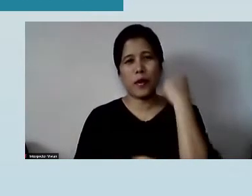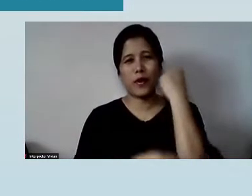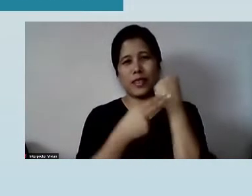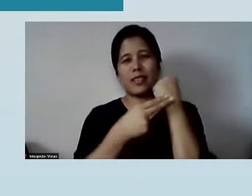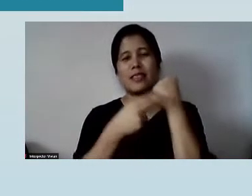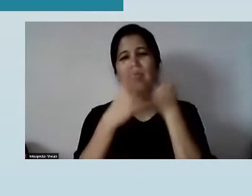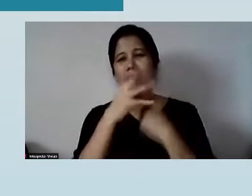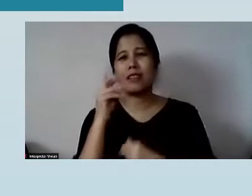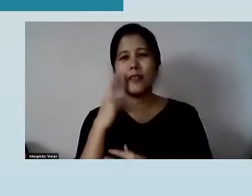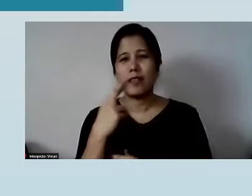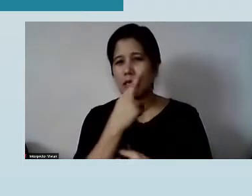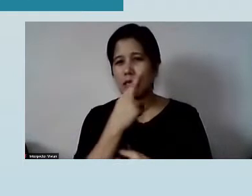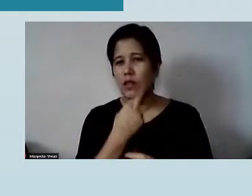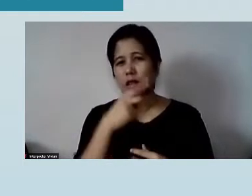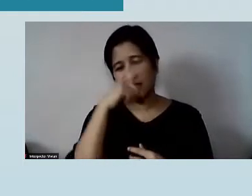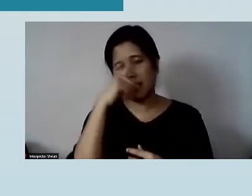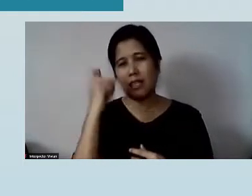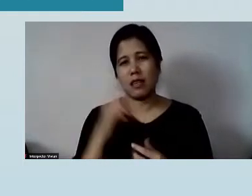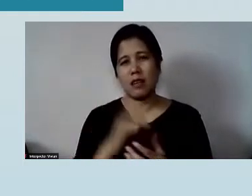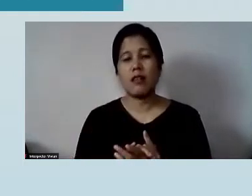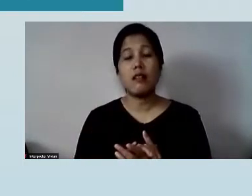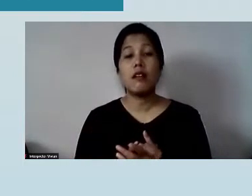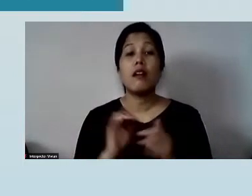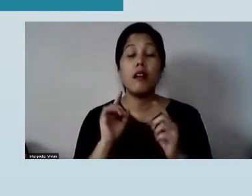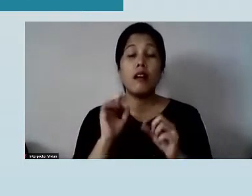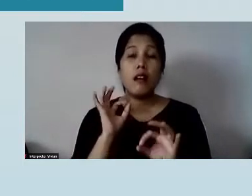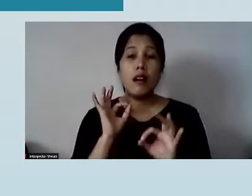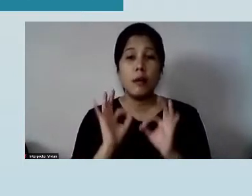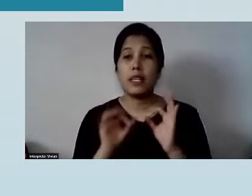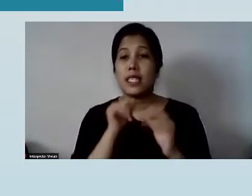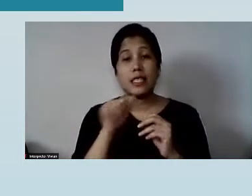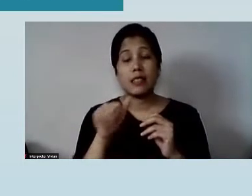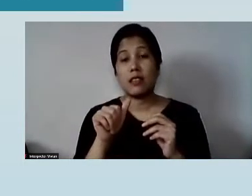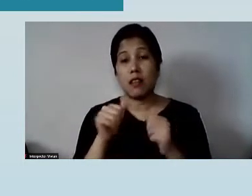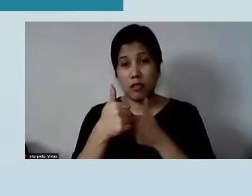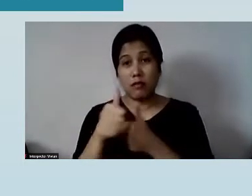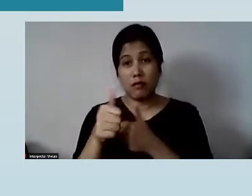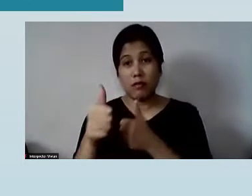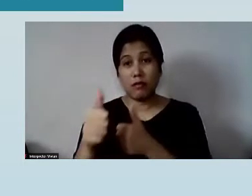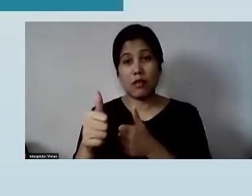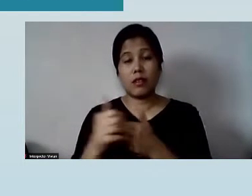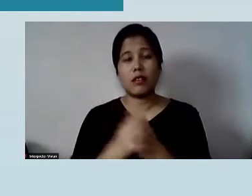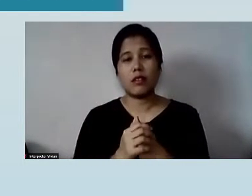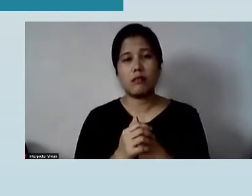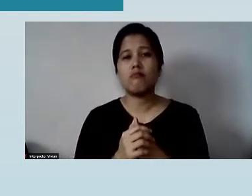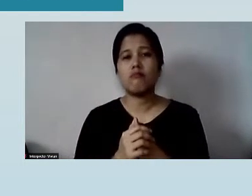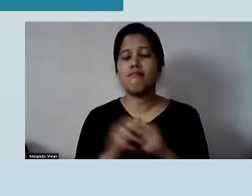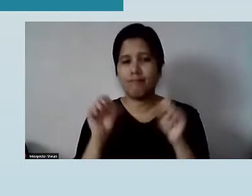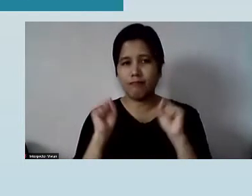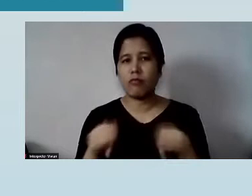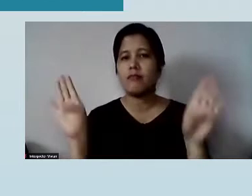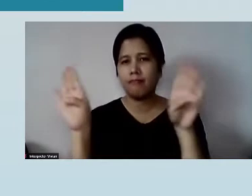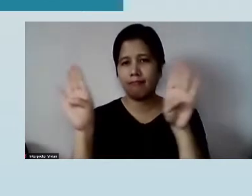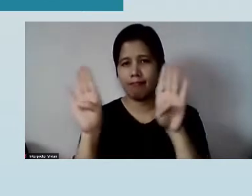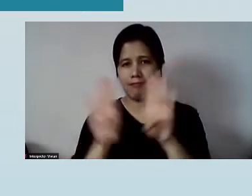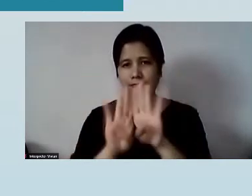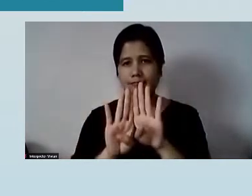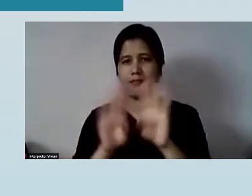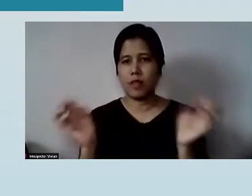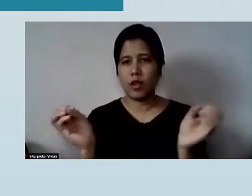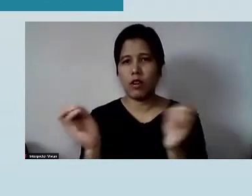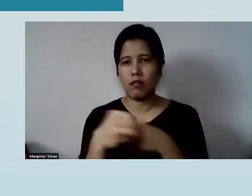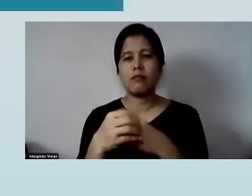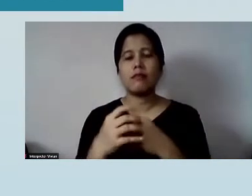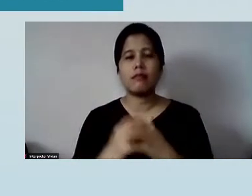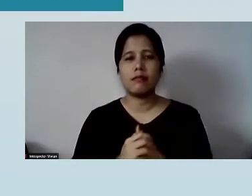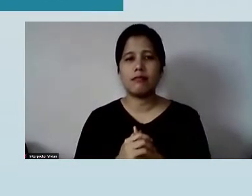restaurants, kasi pag hindi sila sumunod diyan, pwedeng ipasara yung kanilang establishments. Outright po